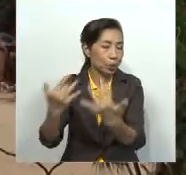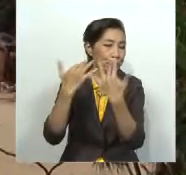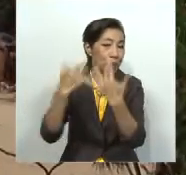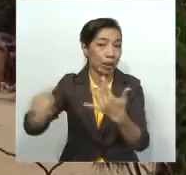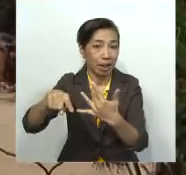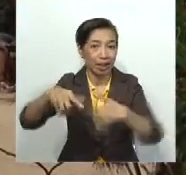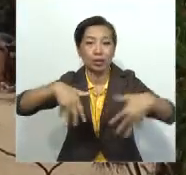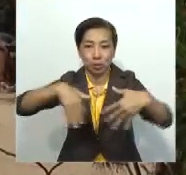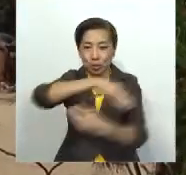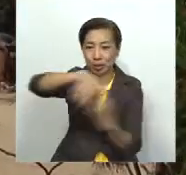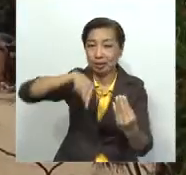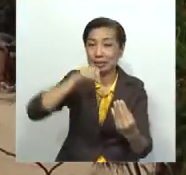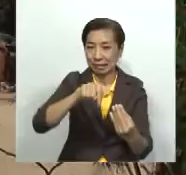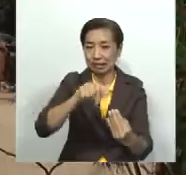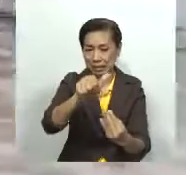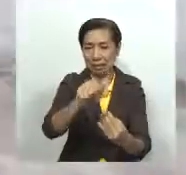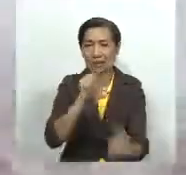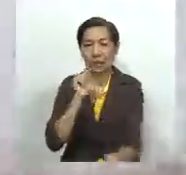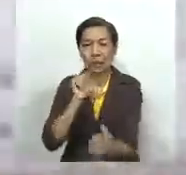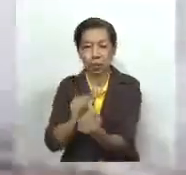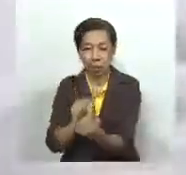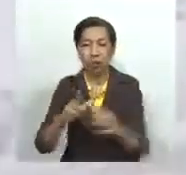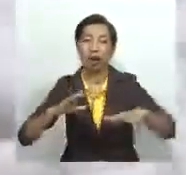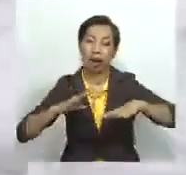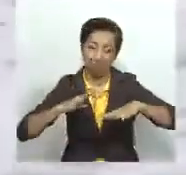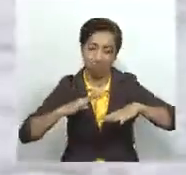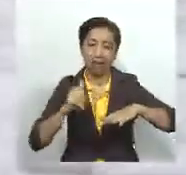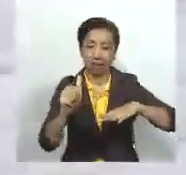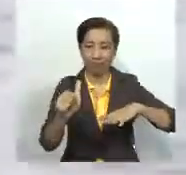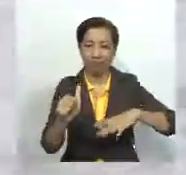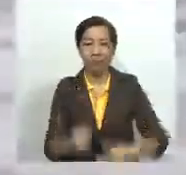อ่าวมะนาวแห่งนี้ก็ถือว่าเหมาะสำหรับการพักผ่อนม